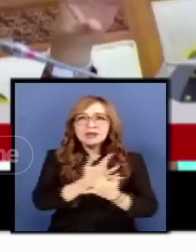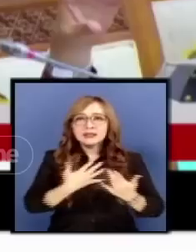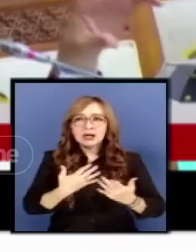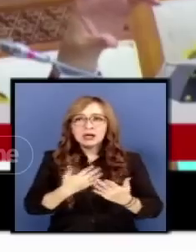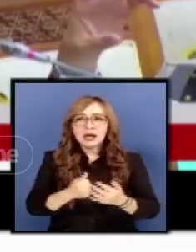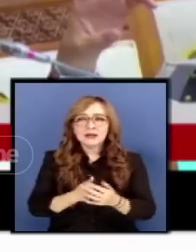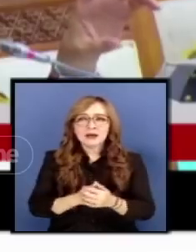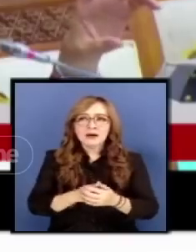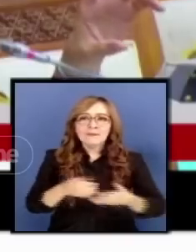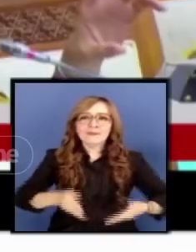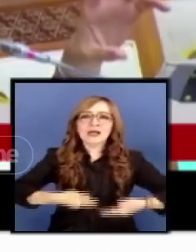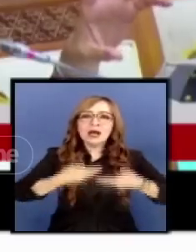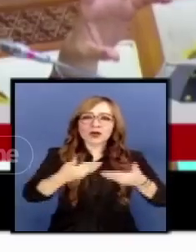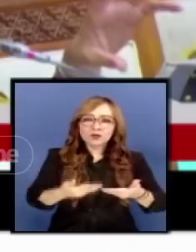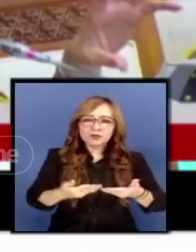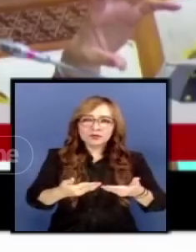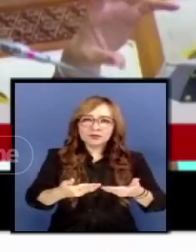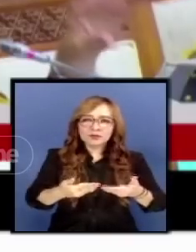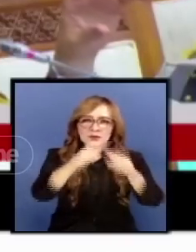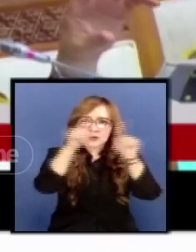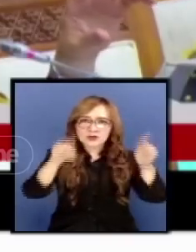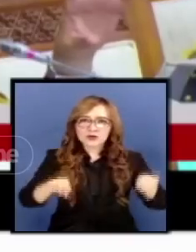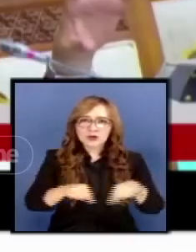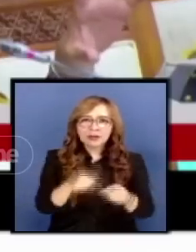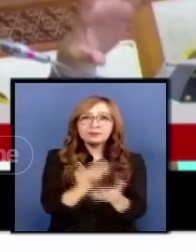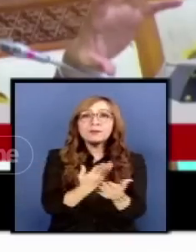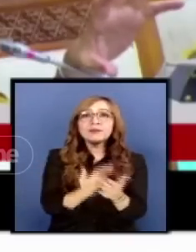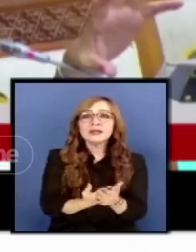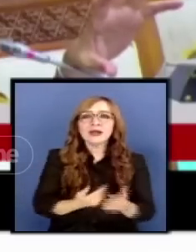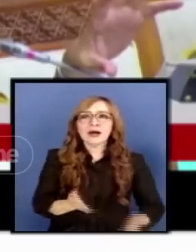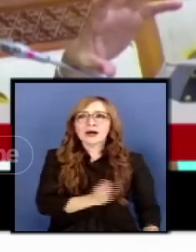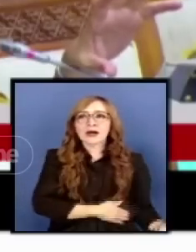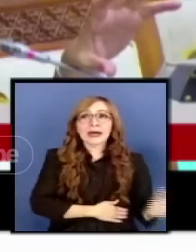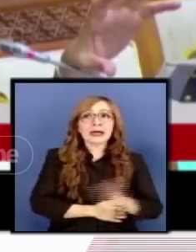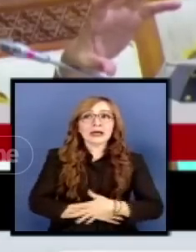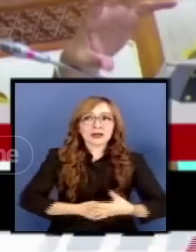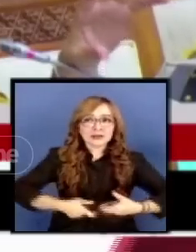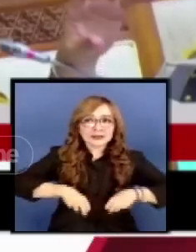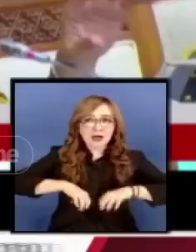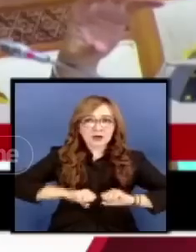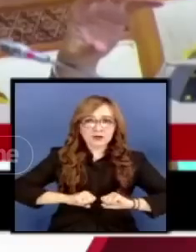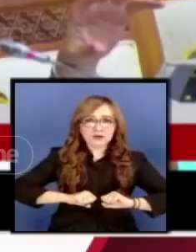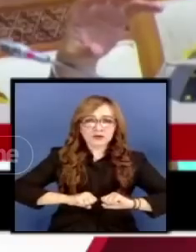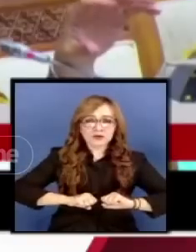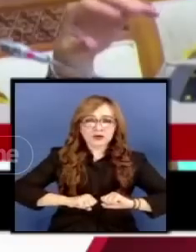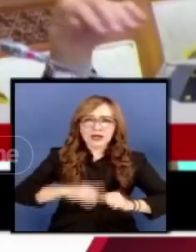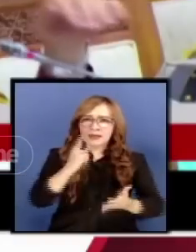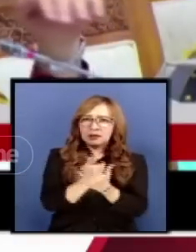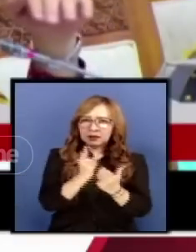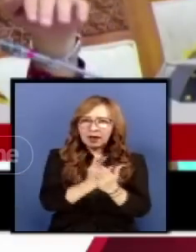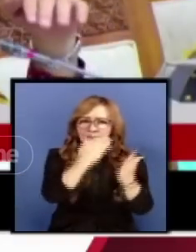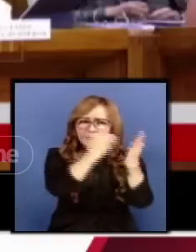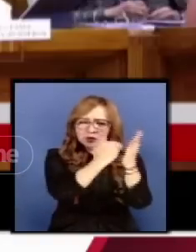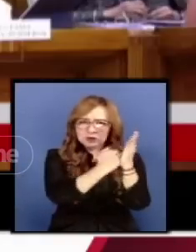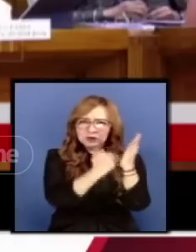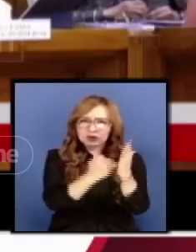sarung, proposalnya di-scan, saya kirim melalui WA, langsung direspons. Jadi tetap prosedur